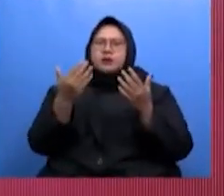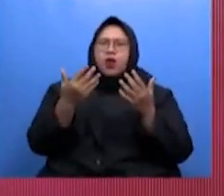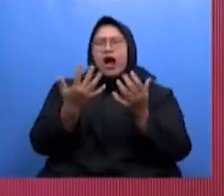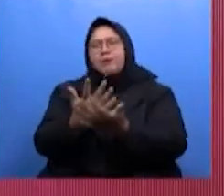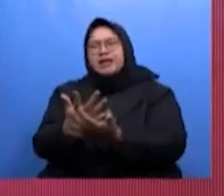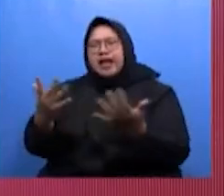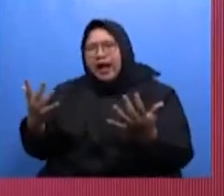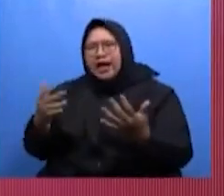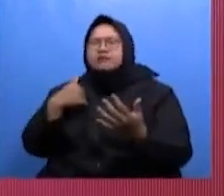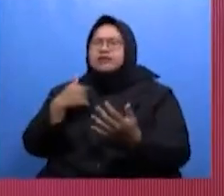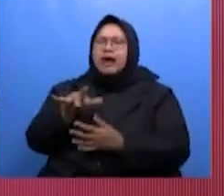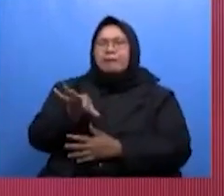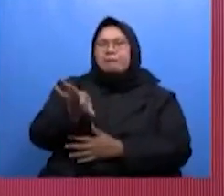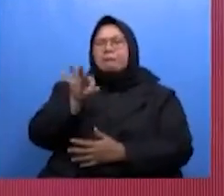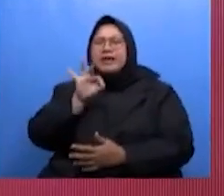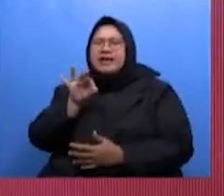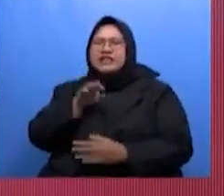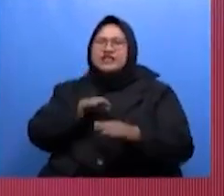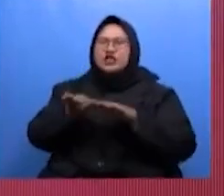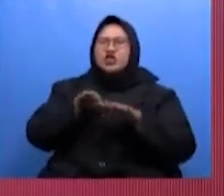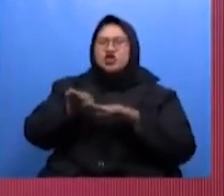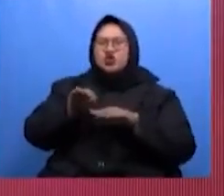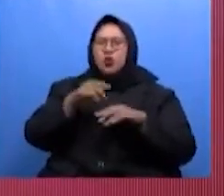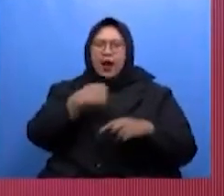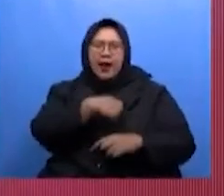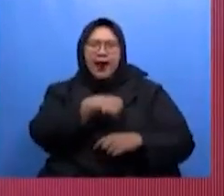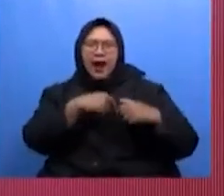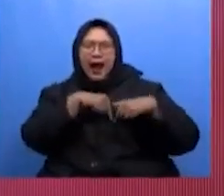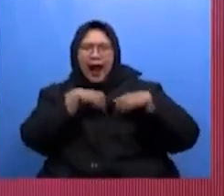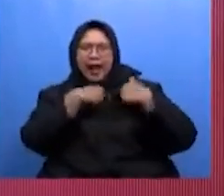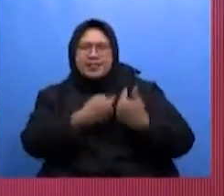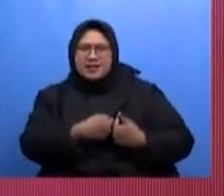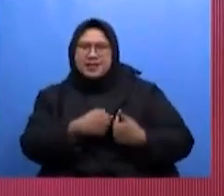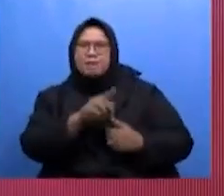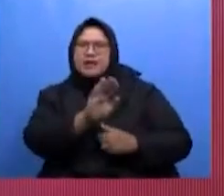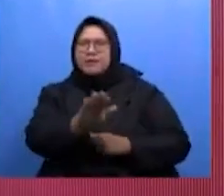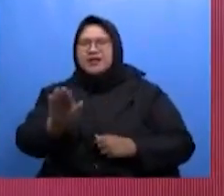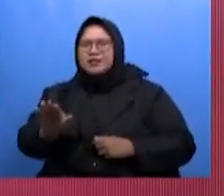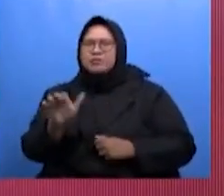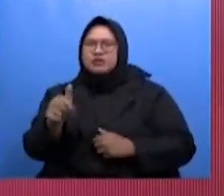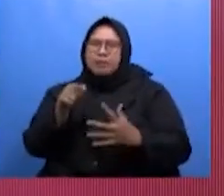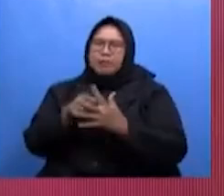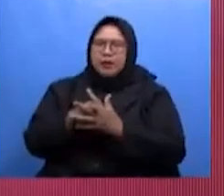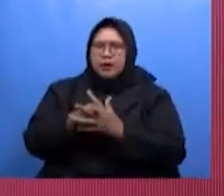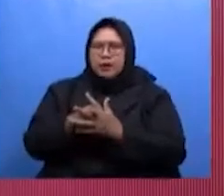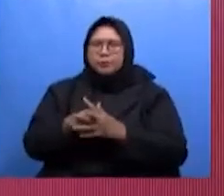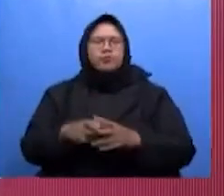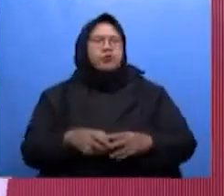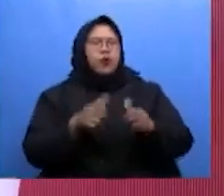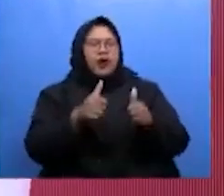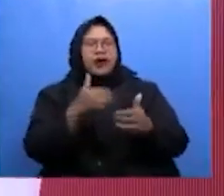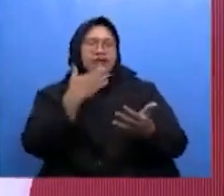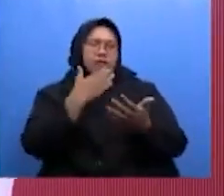tidakudahk memili sesuai dengan hati nurani masing-masing Pak silakan Terima